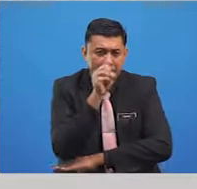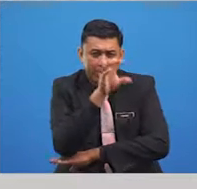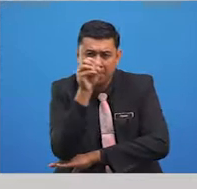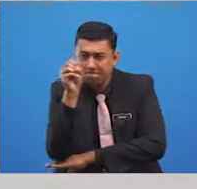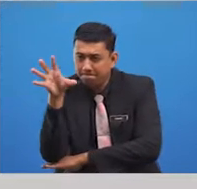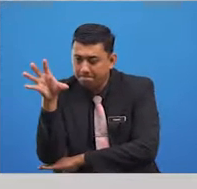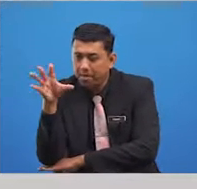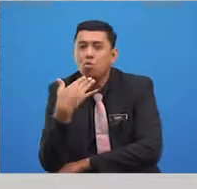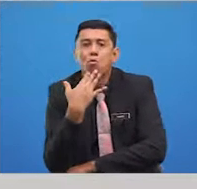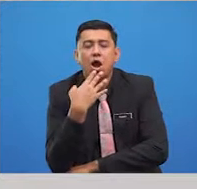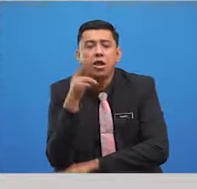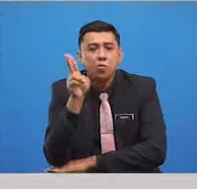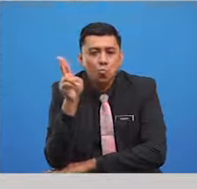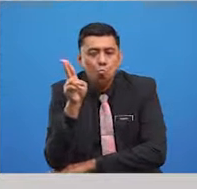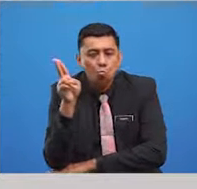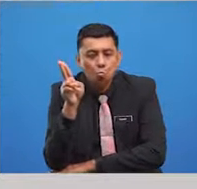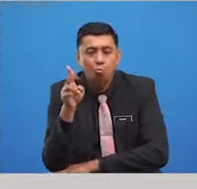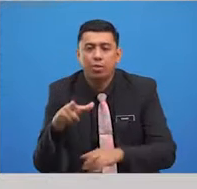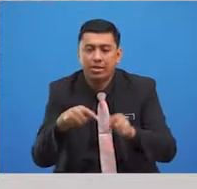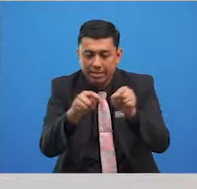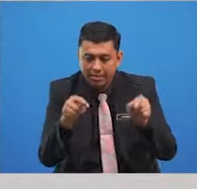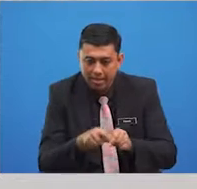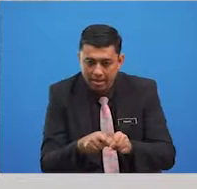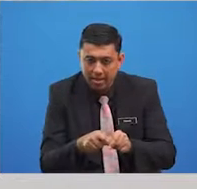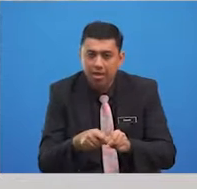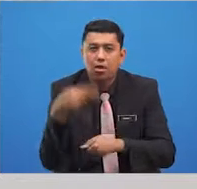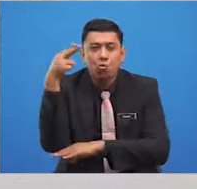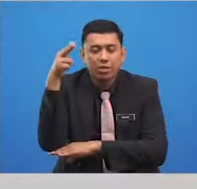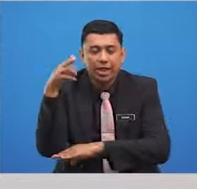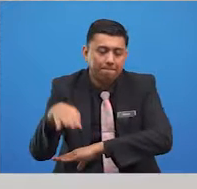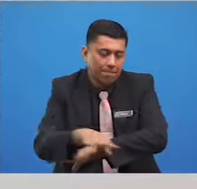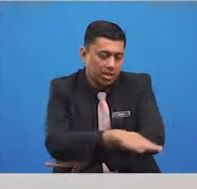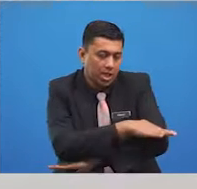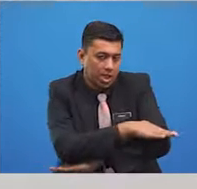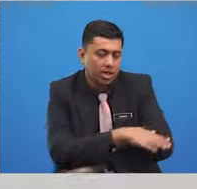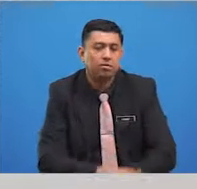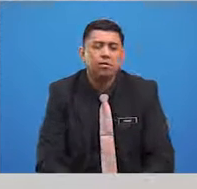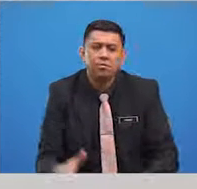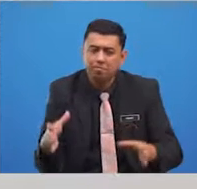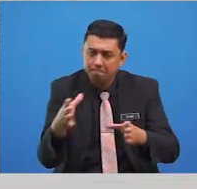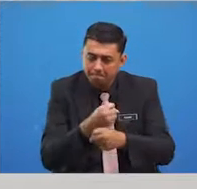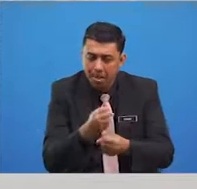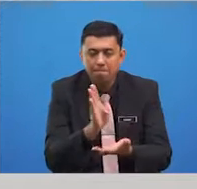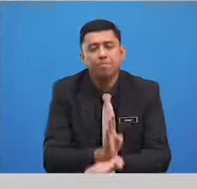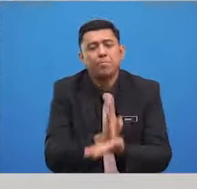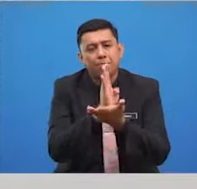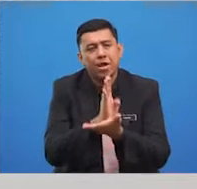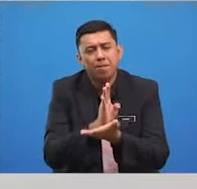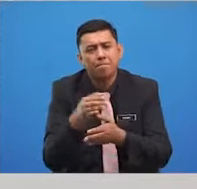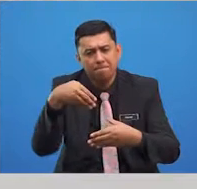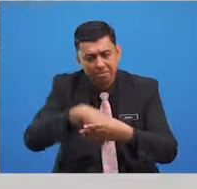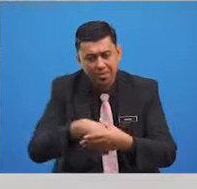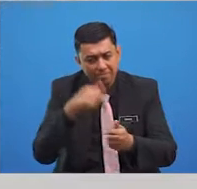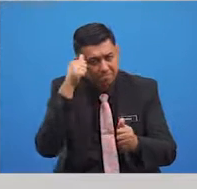Kawasan yang berwarna ungu merupakan lokasi hutan pantai. Oleh itu, ia dapat membantu murid-murid